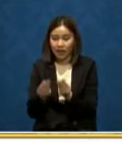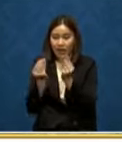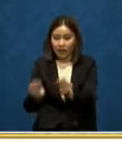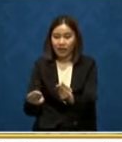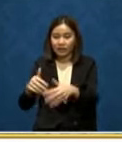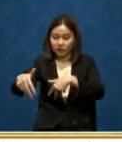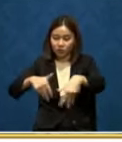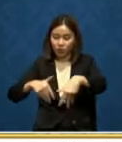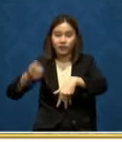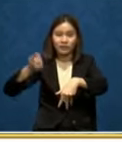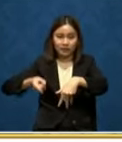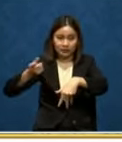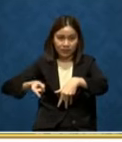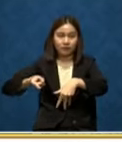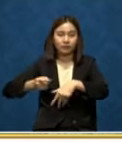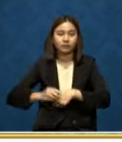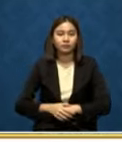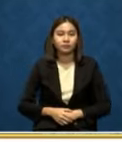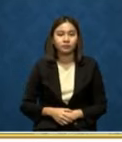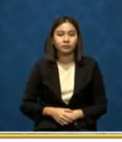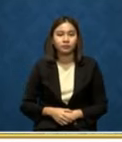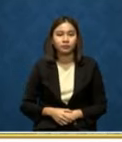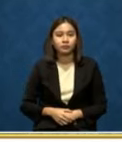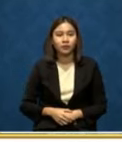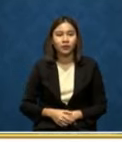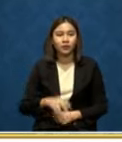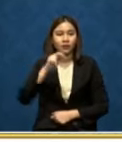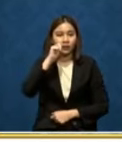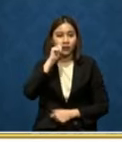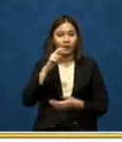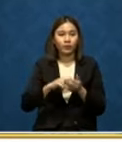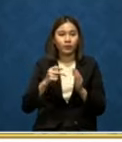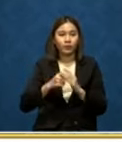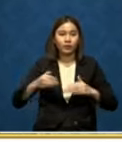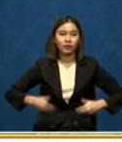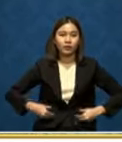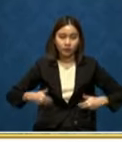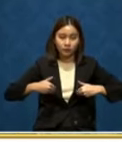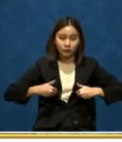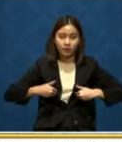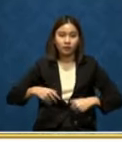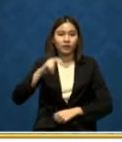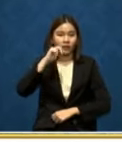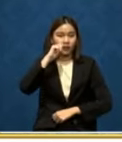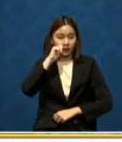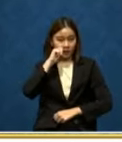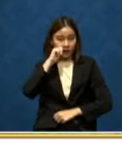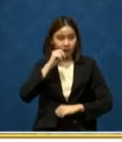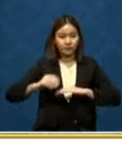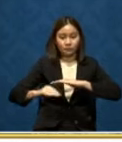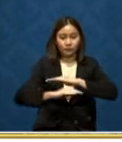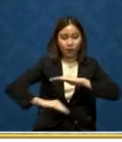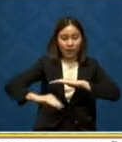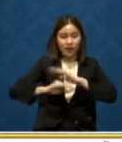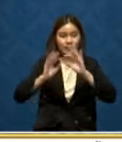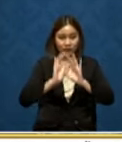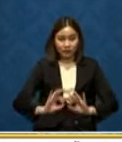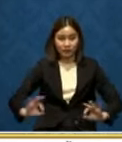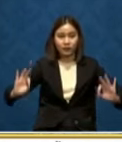จริงให้กับพี่น้องประชาชนท่านประธานครับน้ำคือชีวิตน้ำคือปัจจัยพื้นฐานในการผลิต